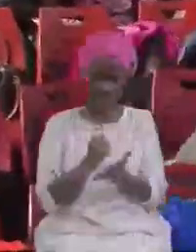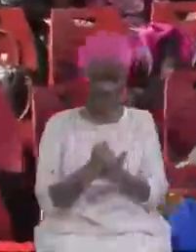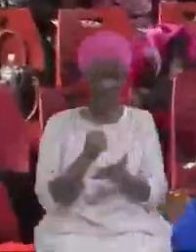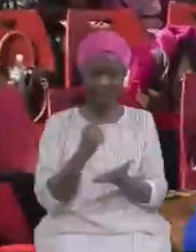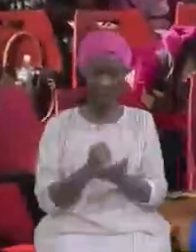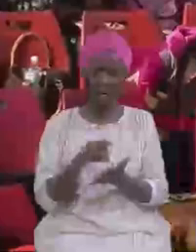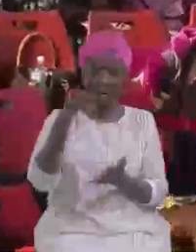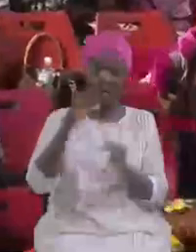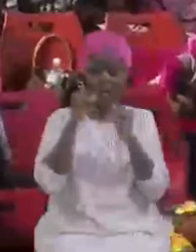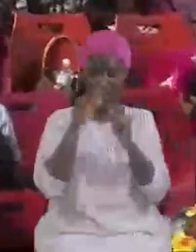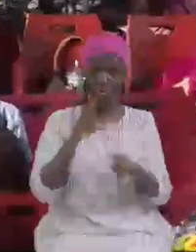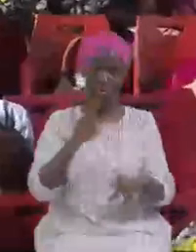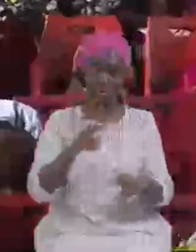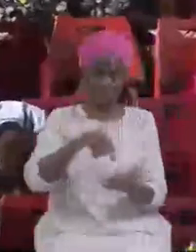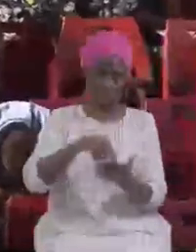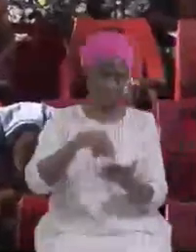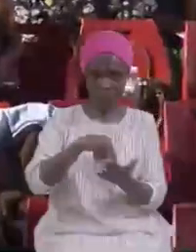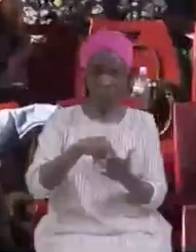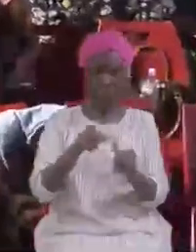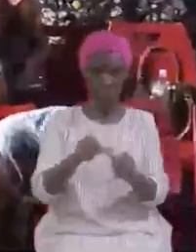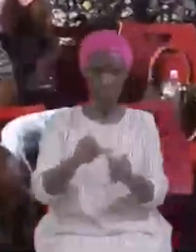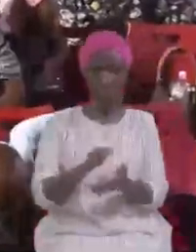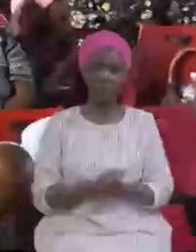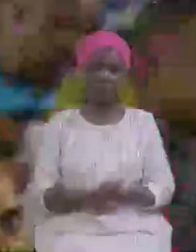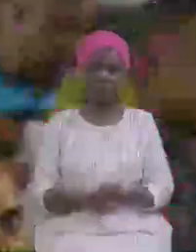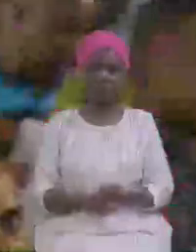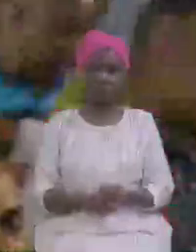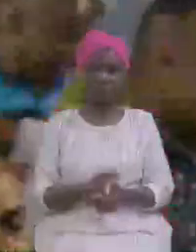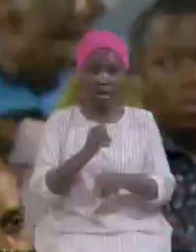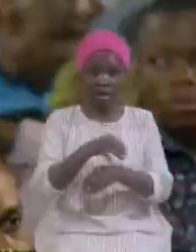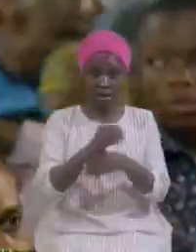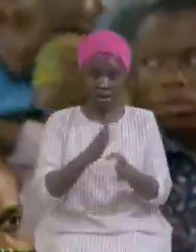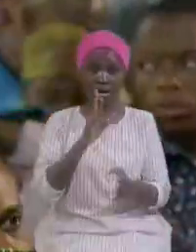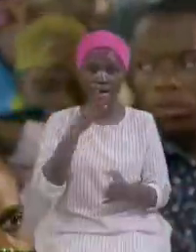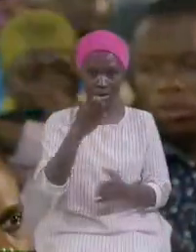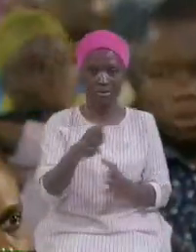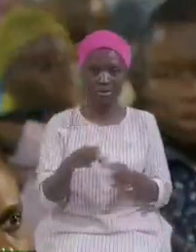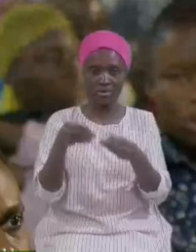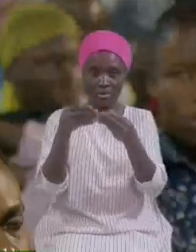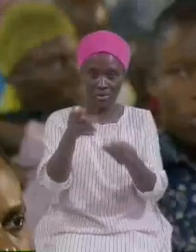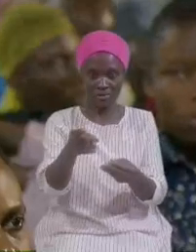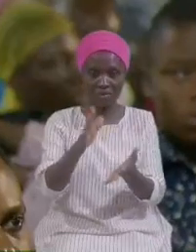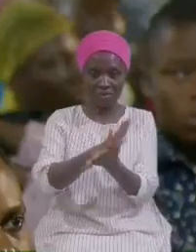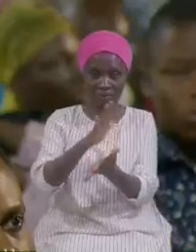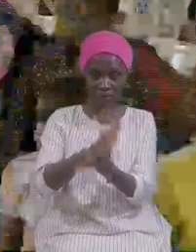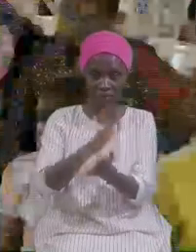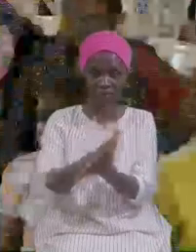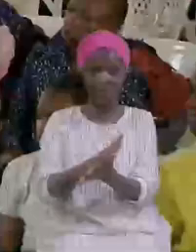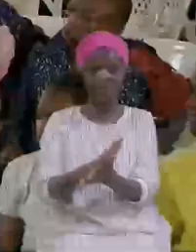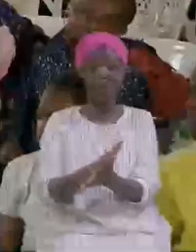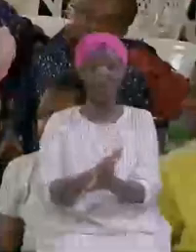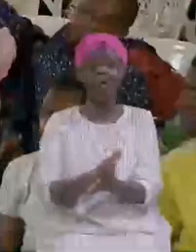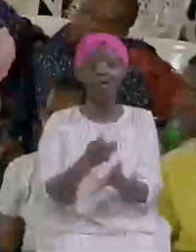Amen. Que Dieu vous bénisse. Toujours debout, nos conseillers sont là et ils vous donneront un formulaire